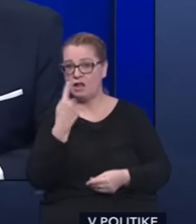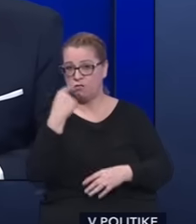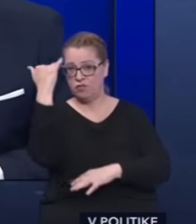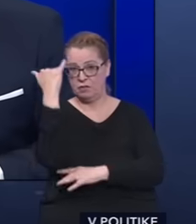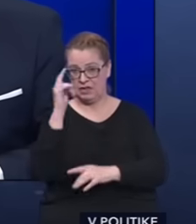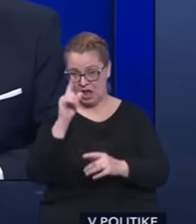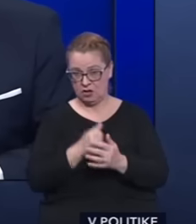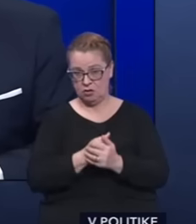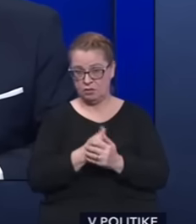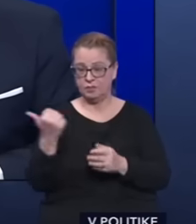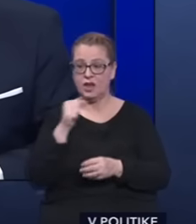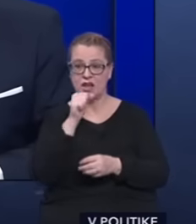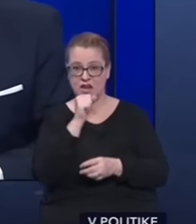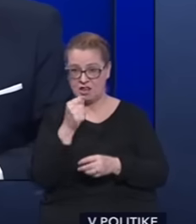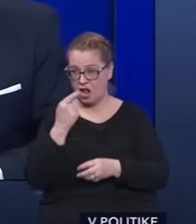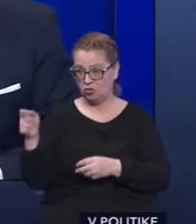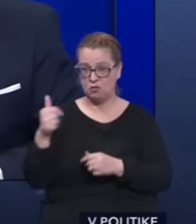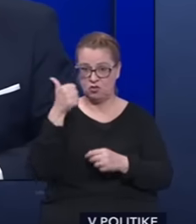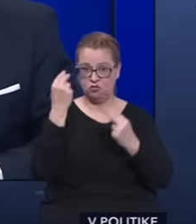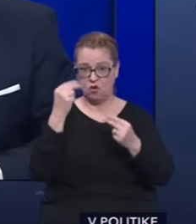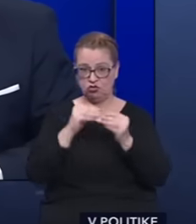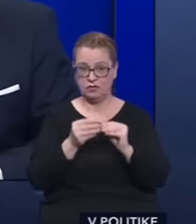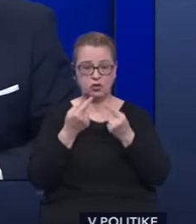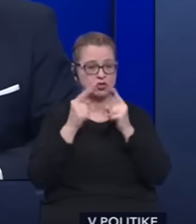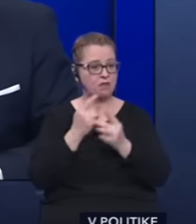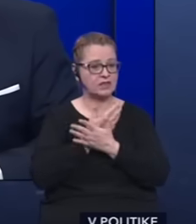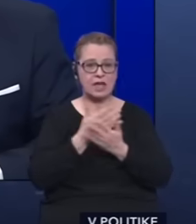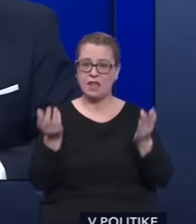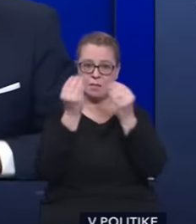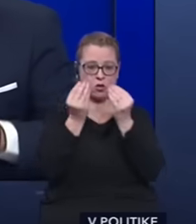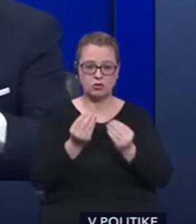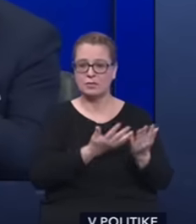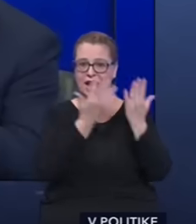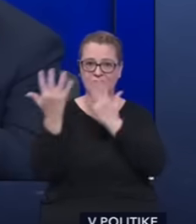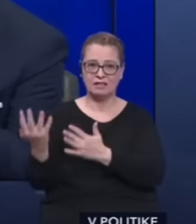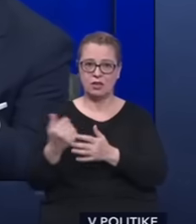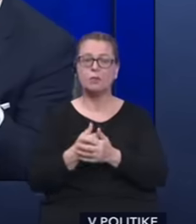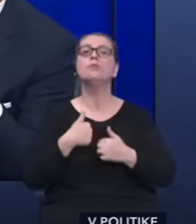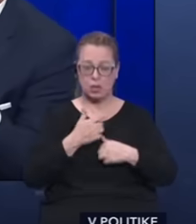Pán redaktor povedal jednu zásadnú vec. Slovensko nemá koncepciu na 10 rokov. My ju máme.